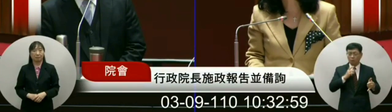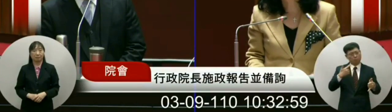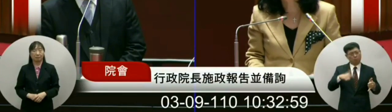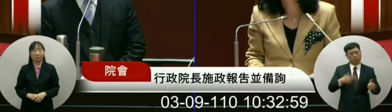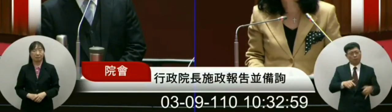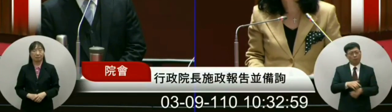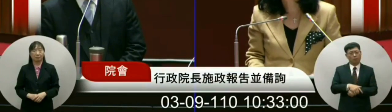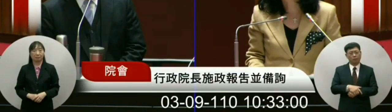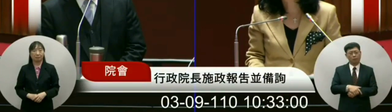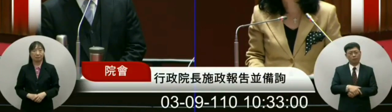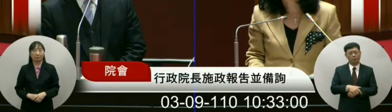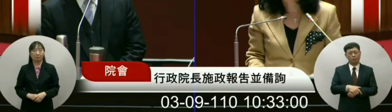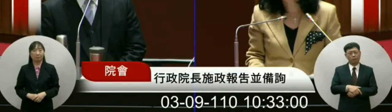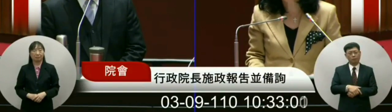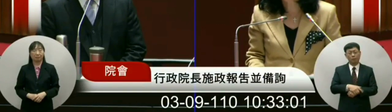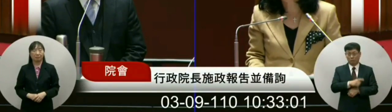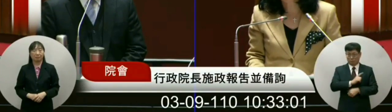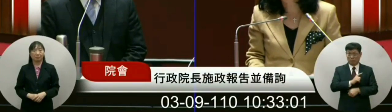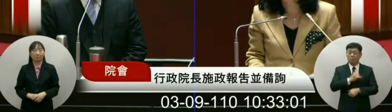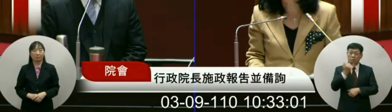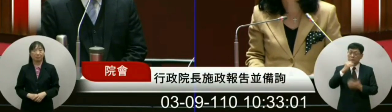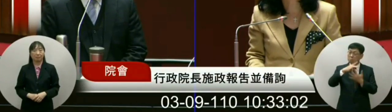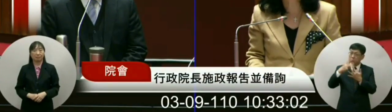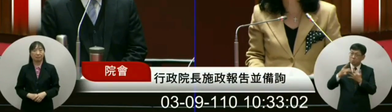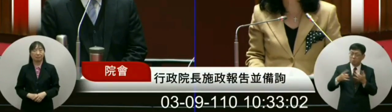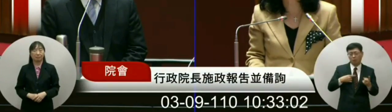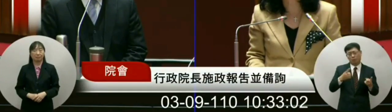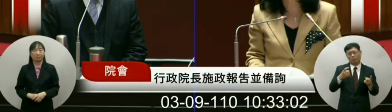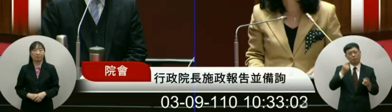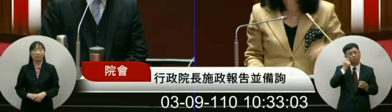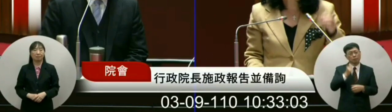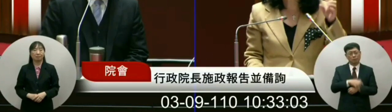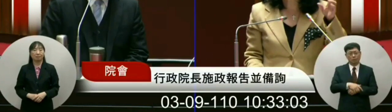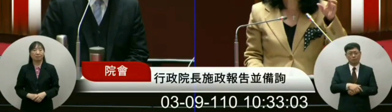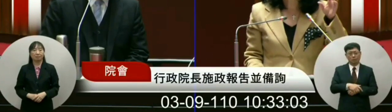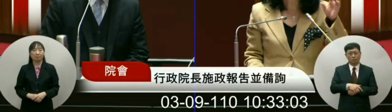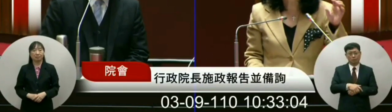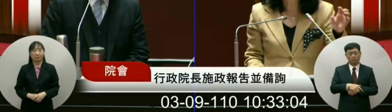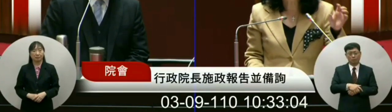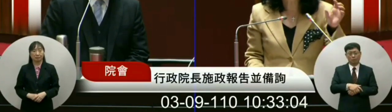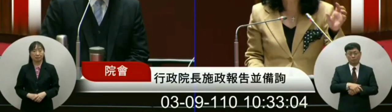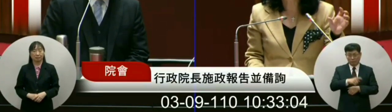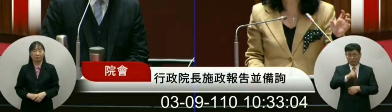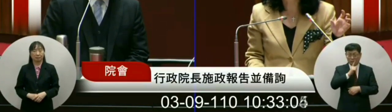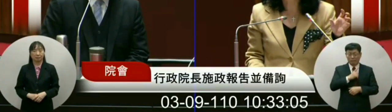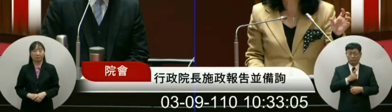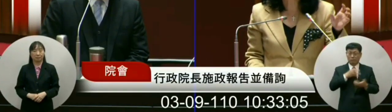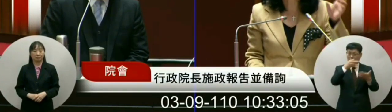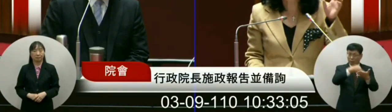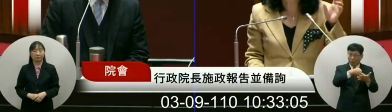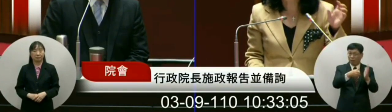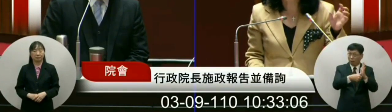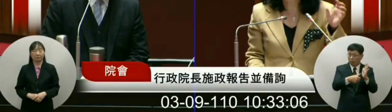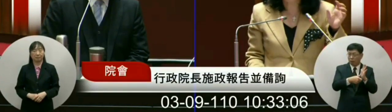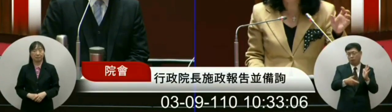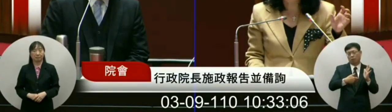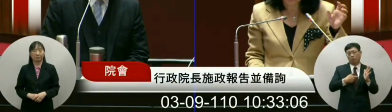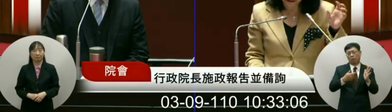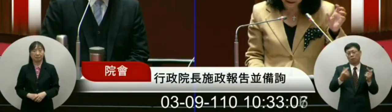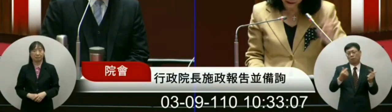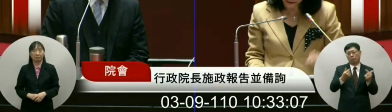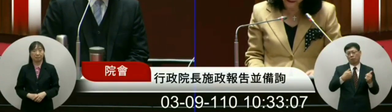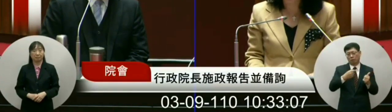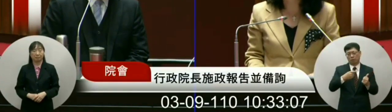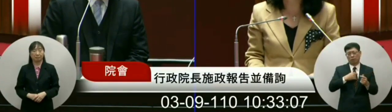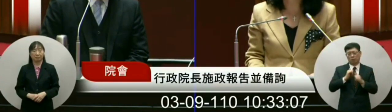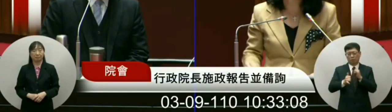是他的错呀。对不对？他有办法选择吗？他没有办法选择。可是他挂的这个名称，就给他一样的这